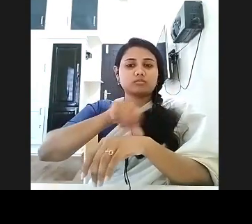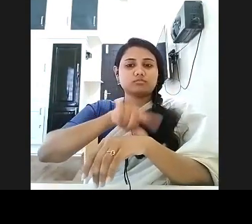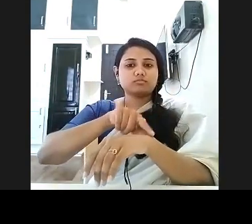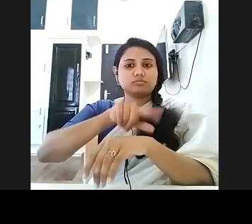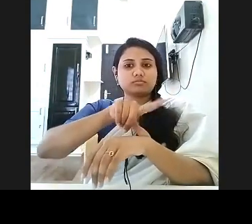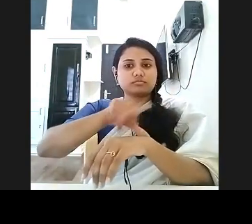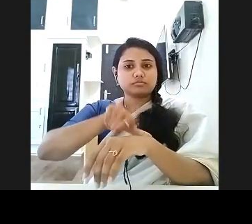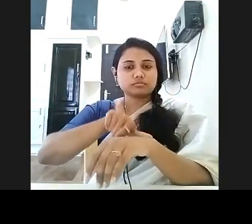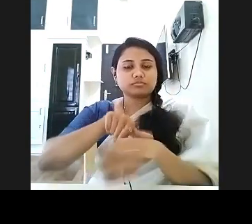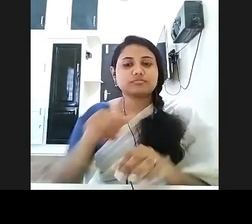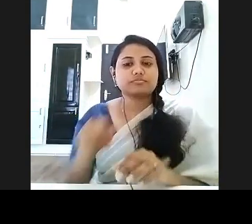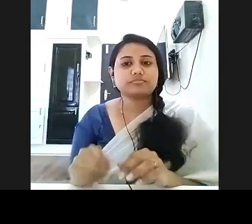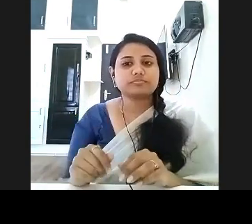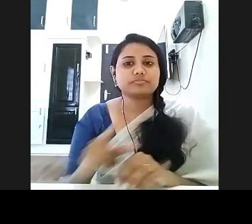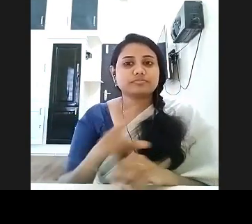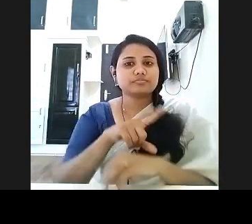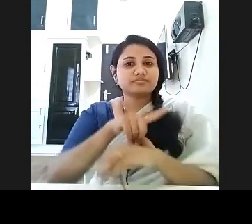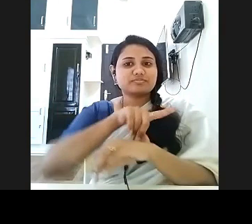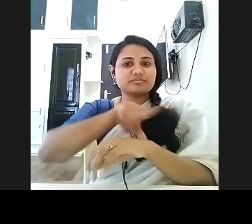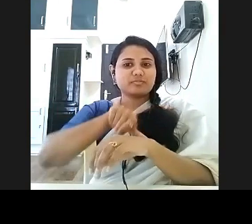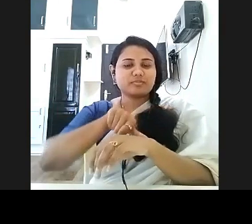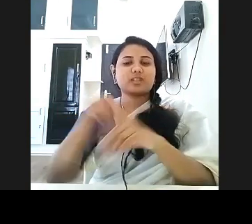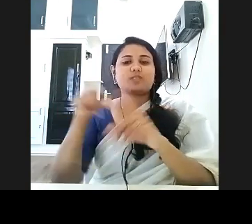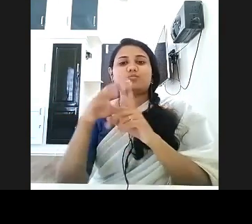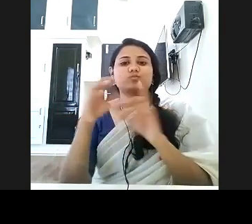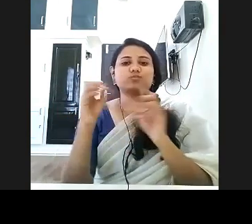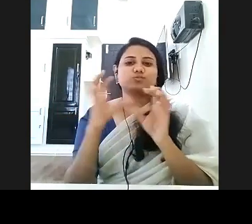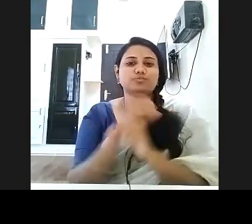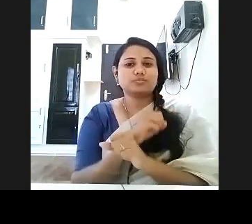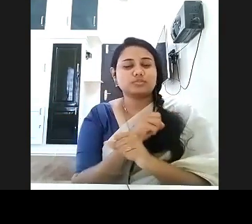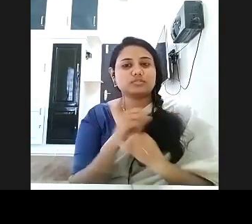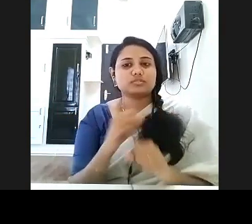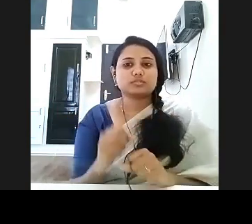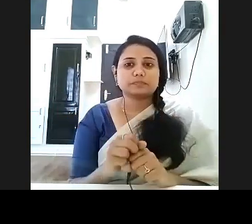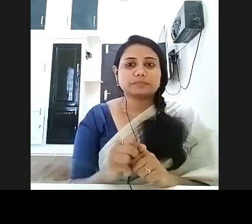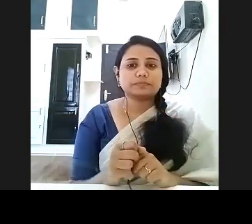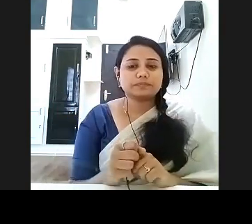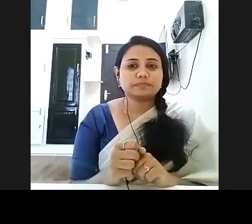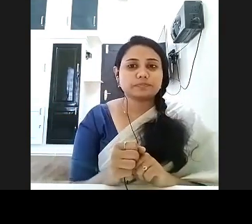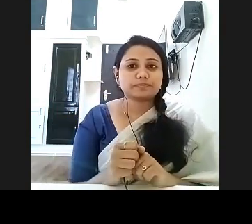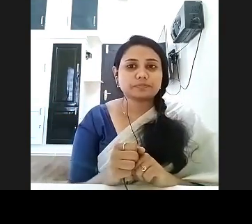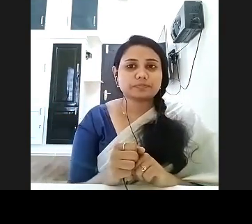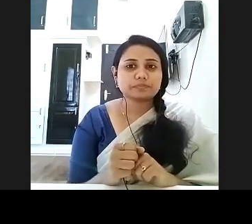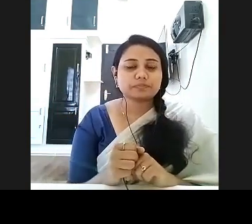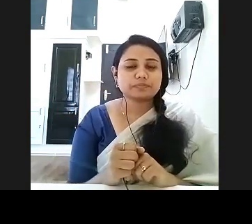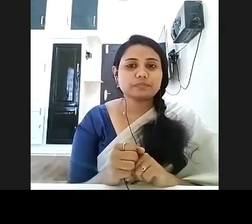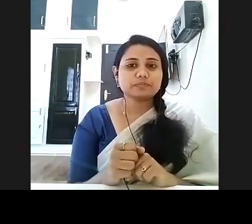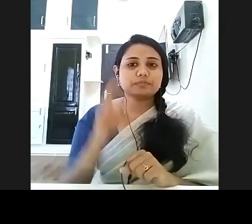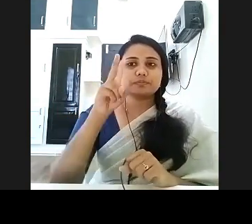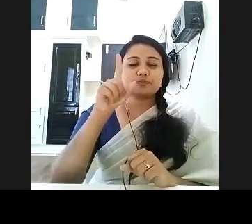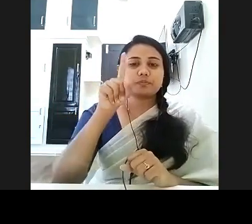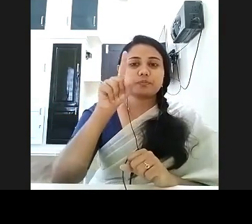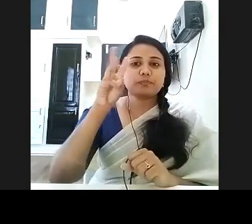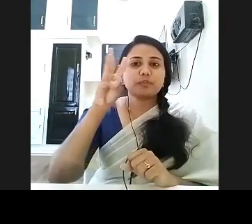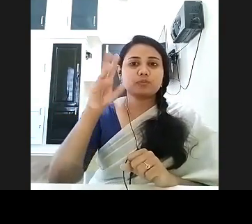അപ്പോ പിന്നൊന്നും ചെയ്യാൻ കഴിഞ്ഞില്ല. അത് ഫസ്റ്റിലെ 13 ആഴ്ചക്കുള്ളില്